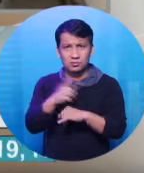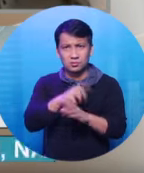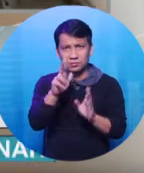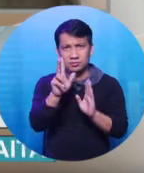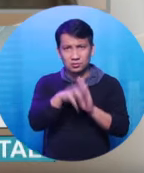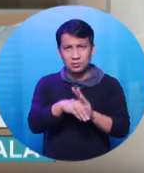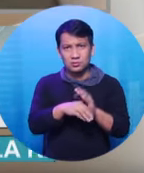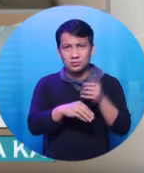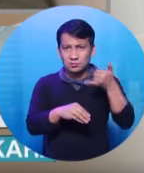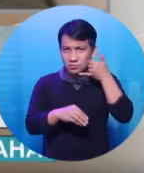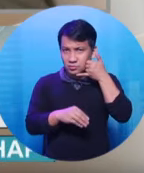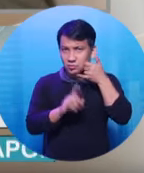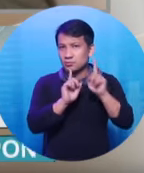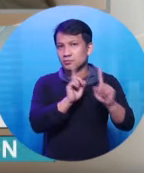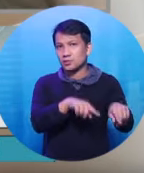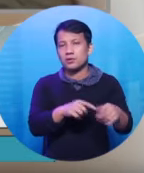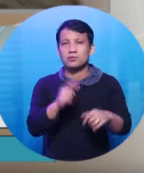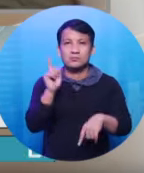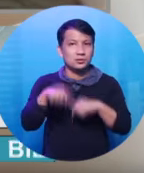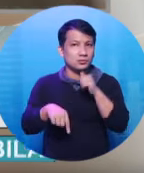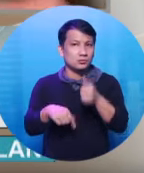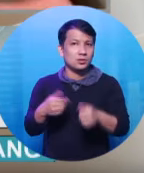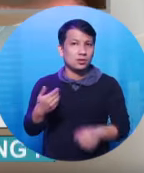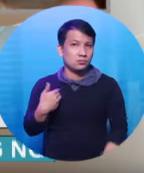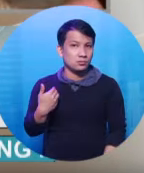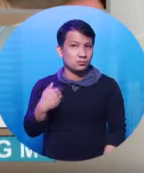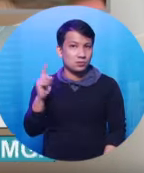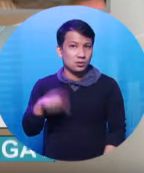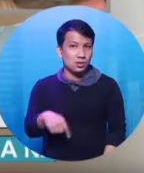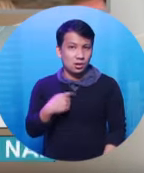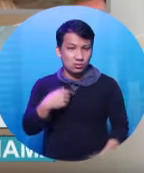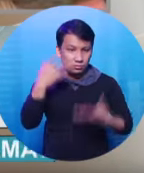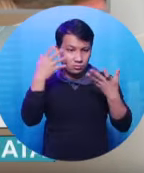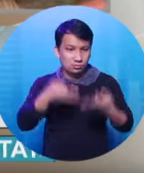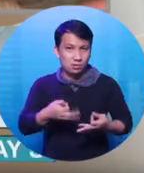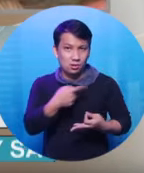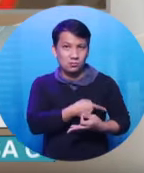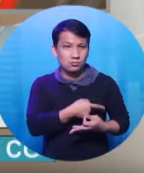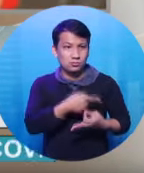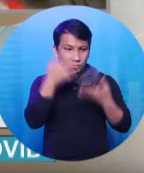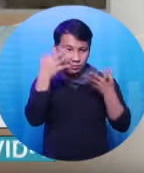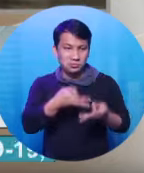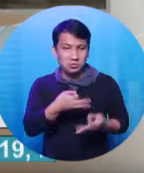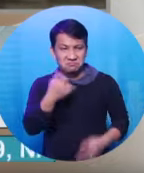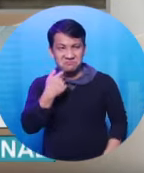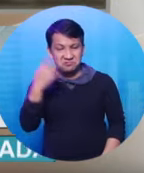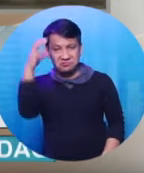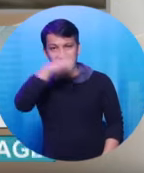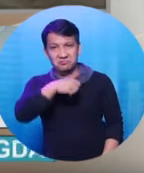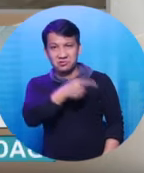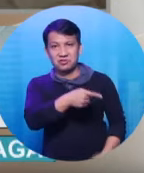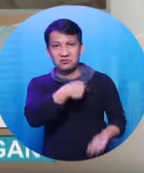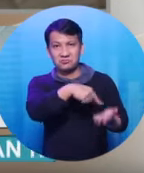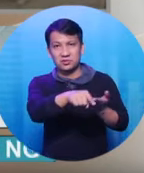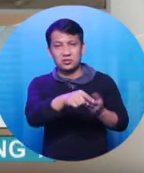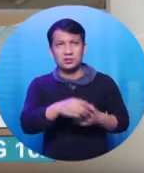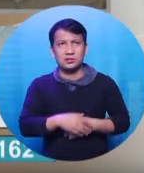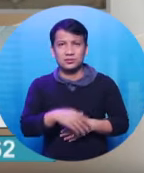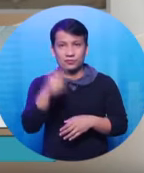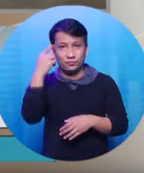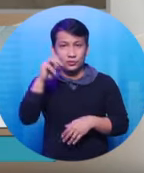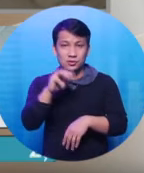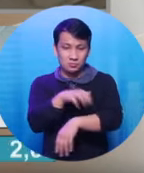minutes dapat po sagutin niyo. Kapag hindi, then ako po mismo maghahatol na kayo po yung nabayaran. Okay, now, yan po para sa Makati